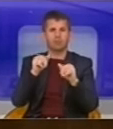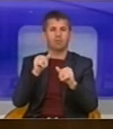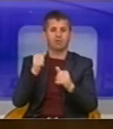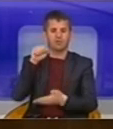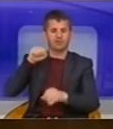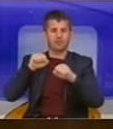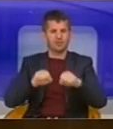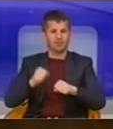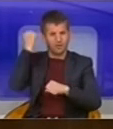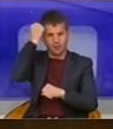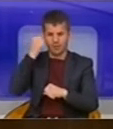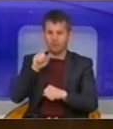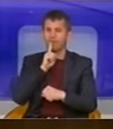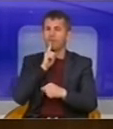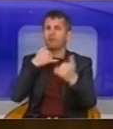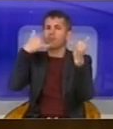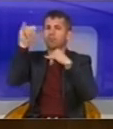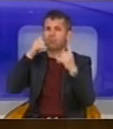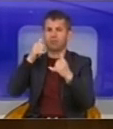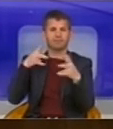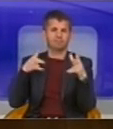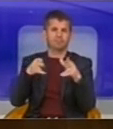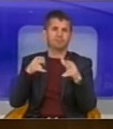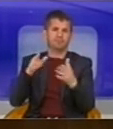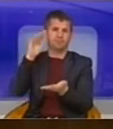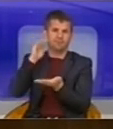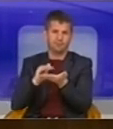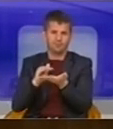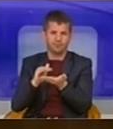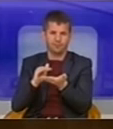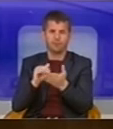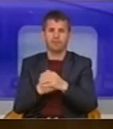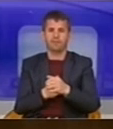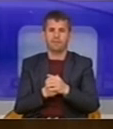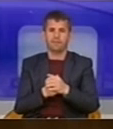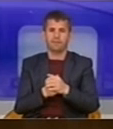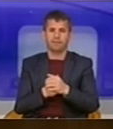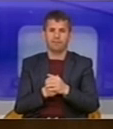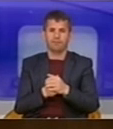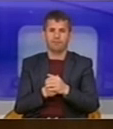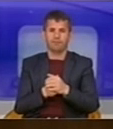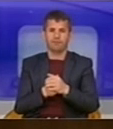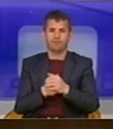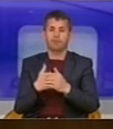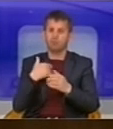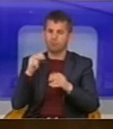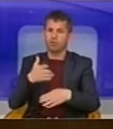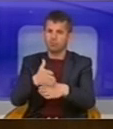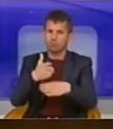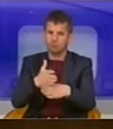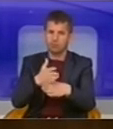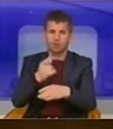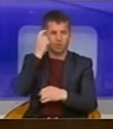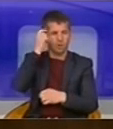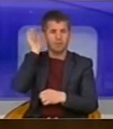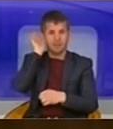qeveria Kosovës shpenzimet e luksit i ka reduktuar në një masë jashtëzakonisht të madhe. Prandaj ne inkuarojmë edhe